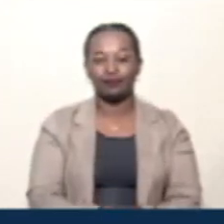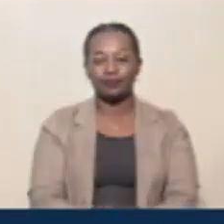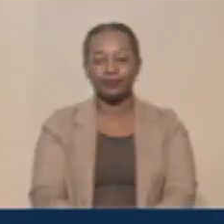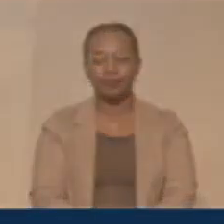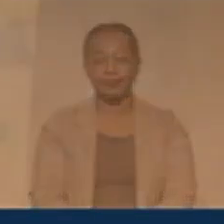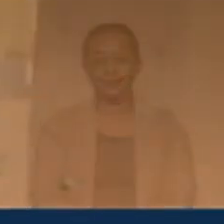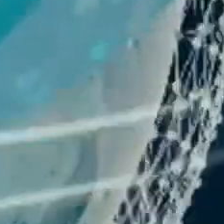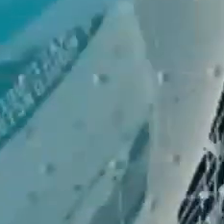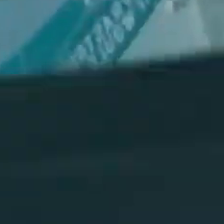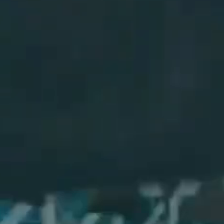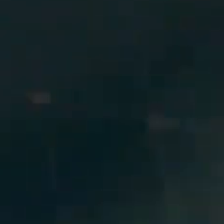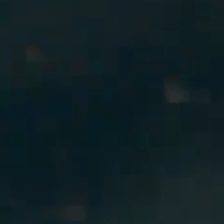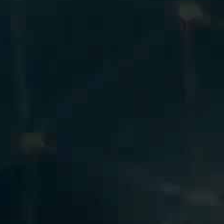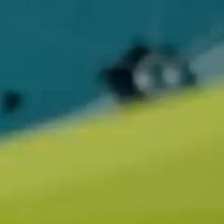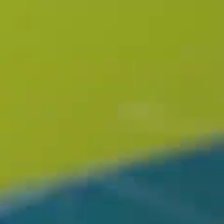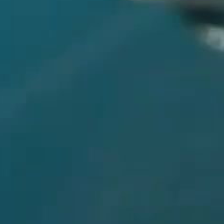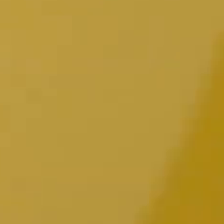Kigali.